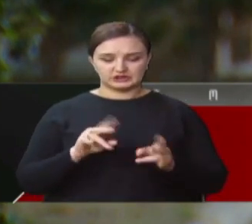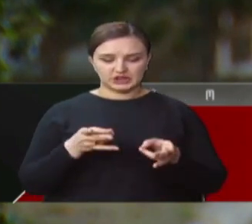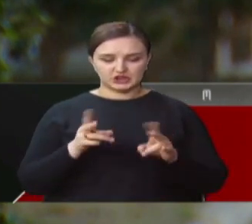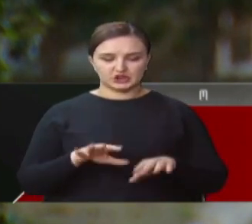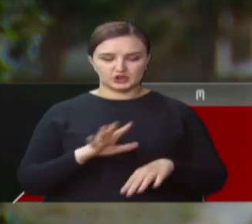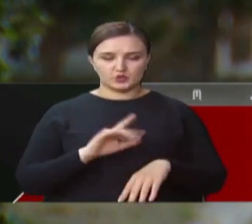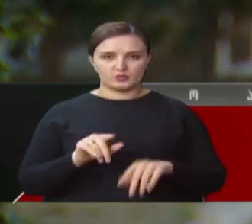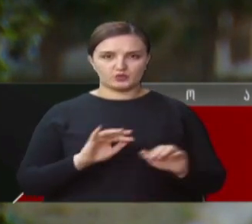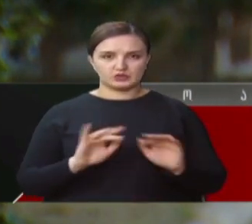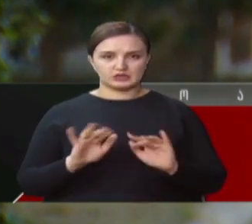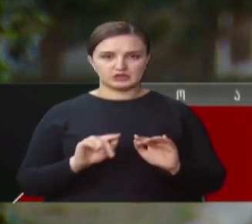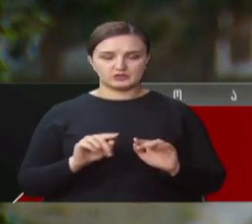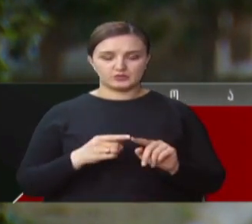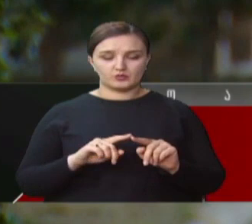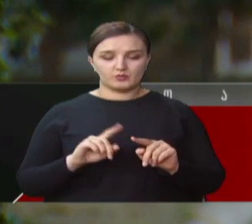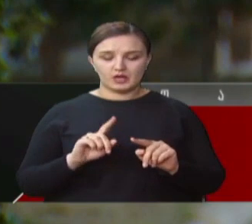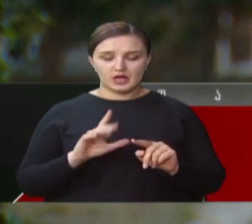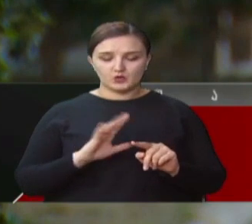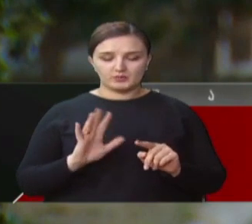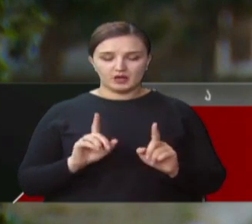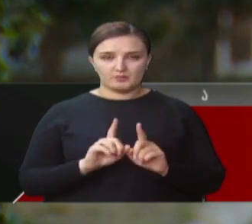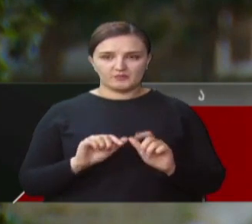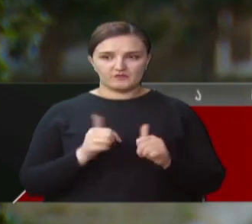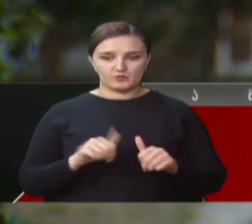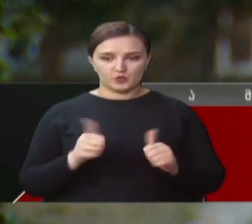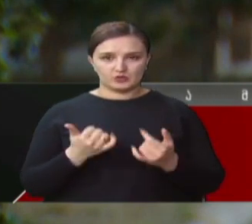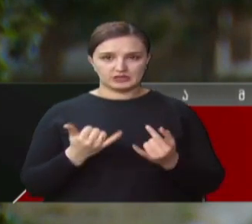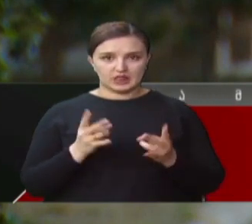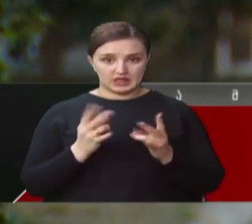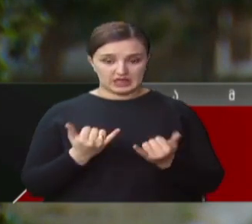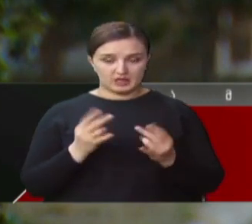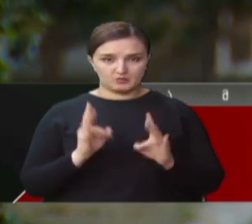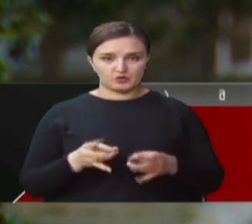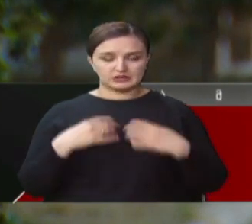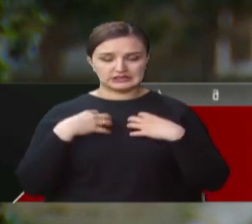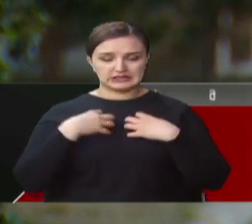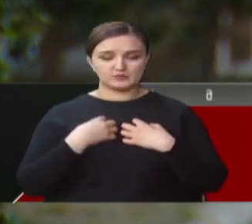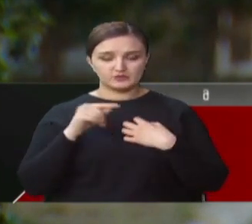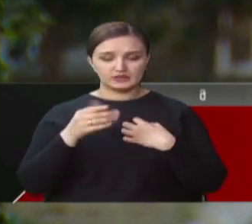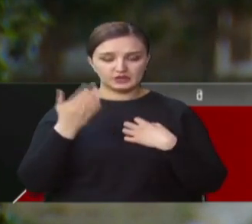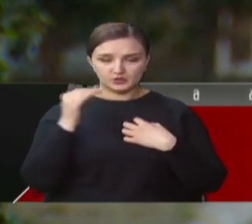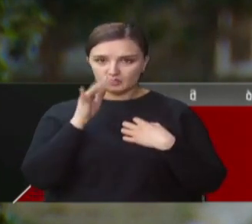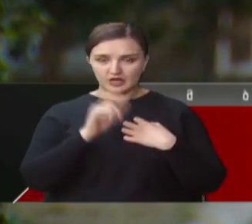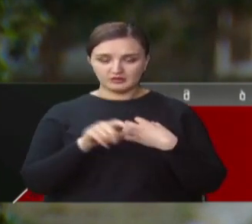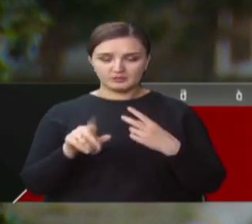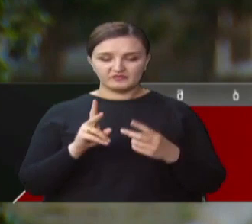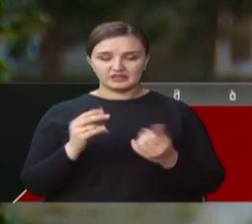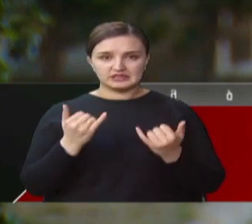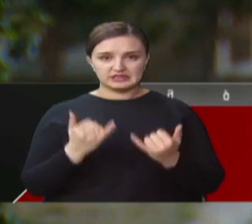დარჩენილიყო ეს პრობლემები ისე, რომ არ გამოსულიყო ისეთი სახით, როგორიც დღეს გამოვიდა გარეთ. Სამწუხაროდ, მაშინ ეს ადამიანები, რომლებიც